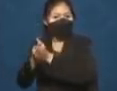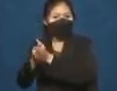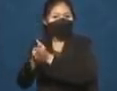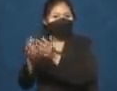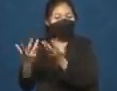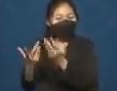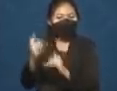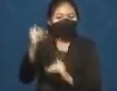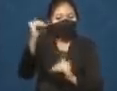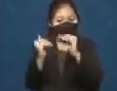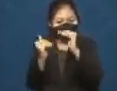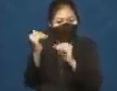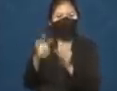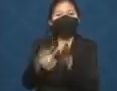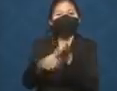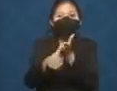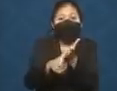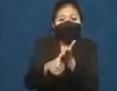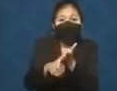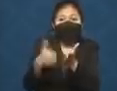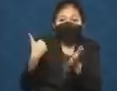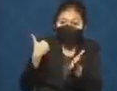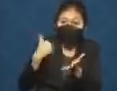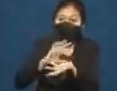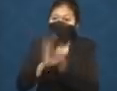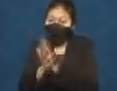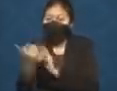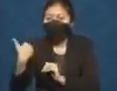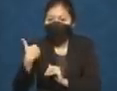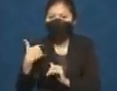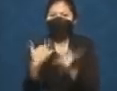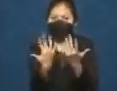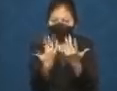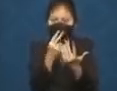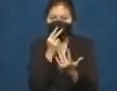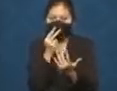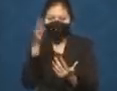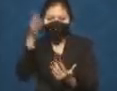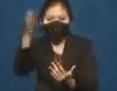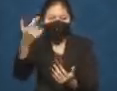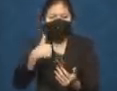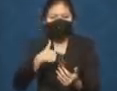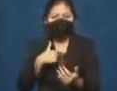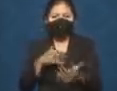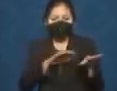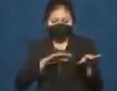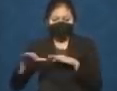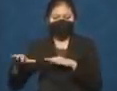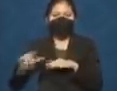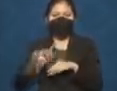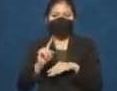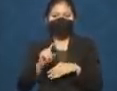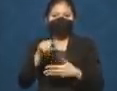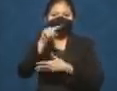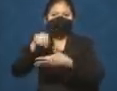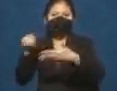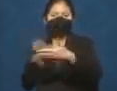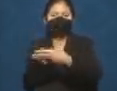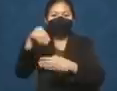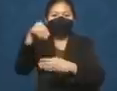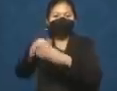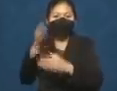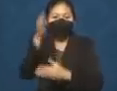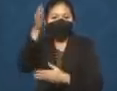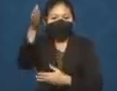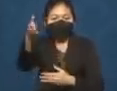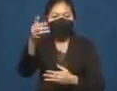คขับแล้วก็ไม่ขับออกก็เลยขอลาออกนี่แล้วก็นักข่าวเนี่ยเอาเนื้อหาประมาณเนี่ยไปถามท่านน